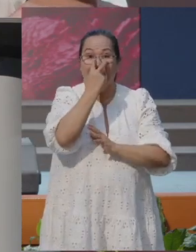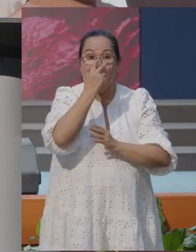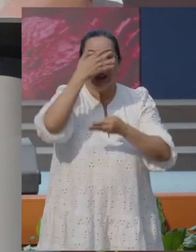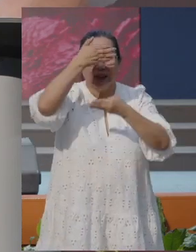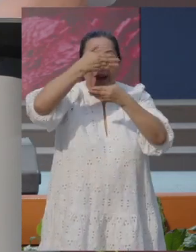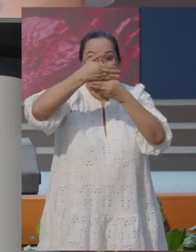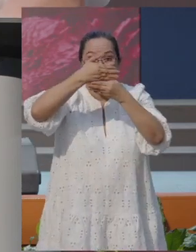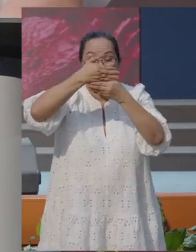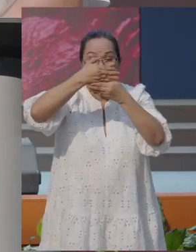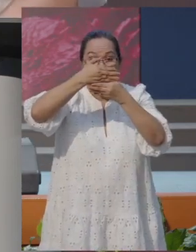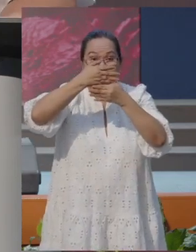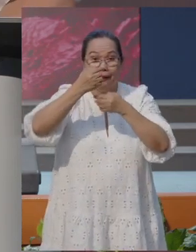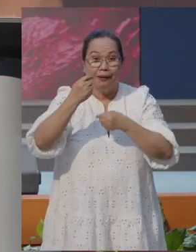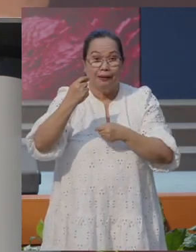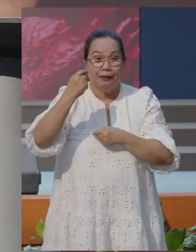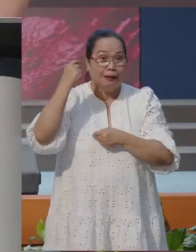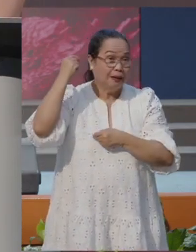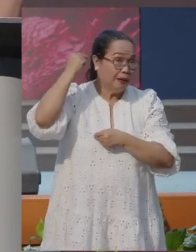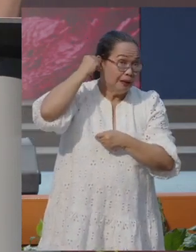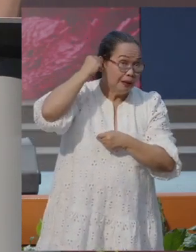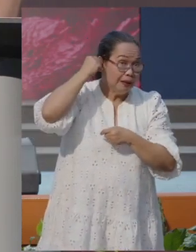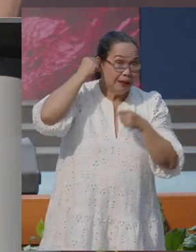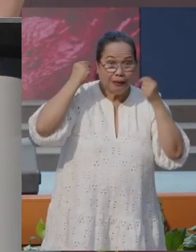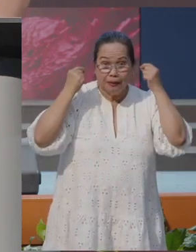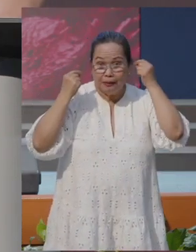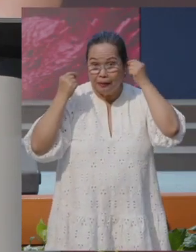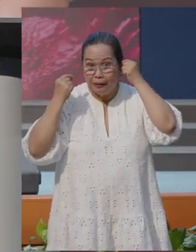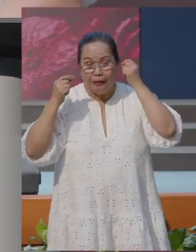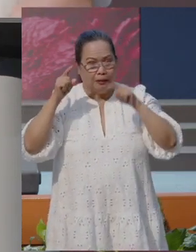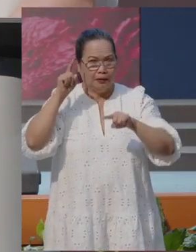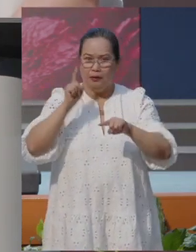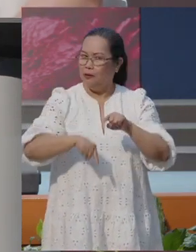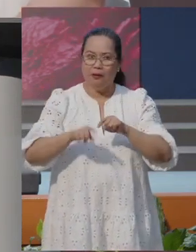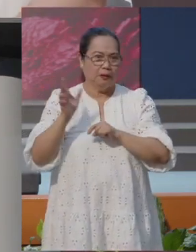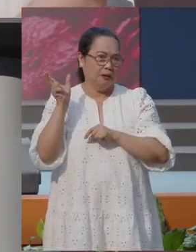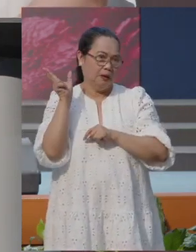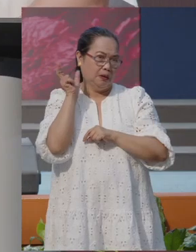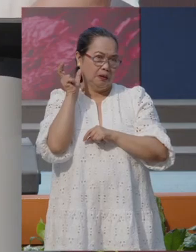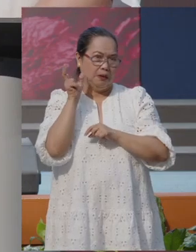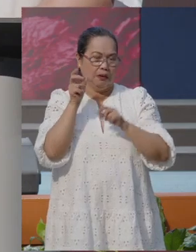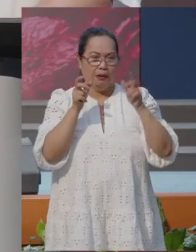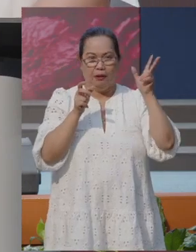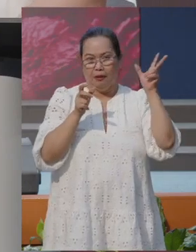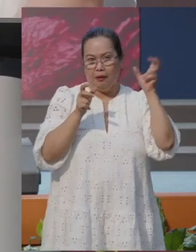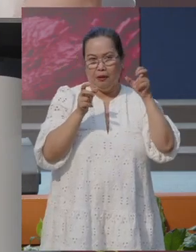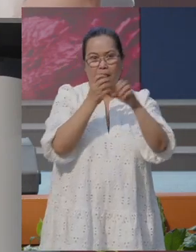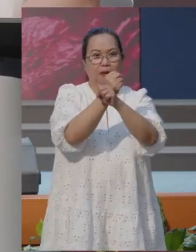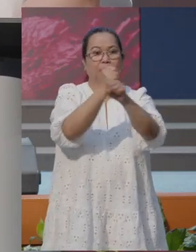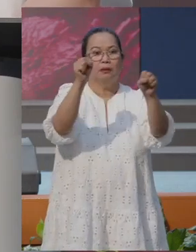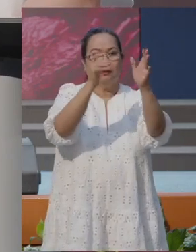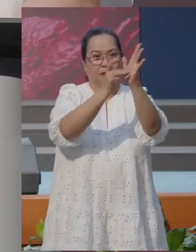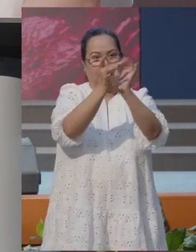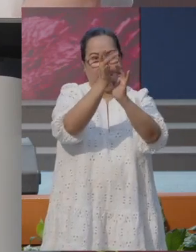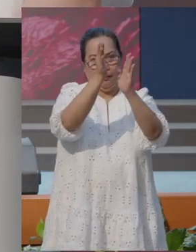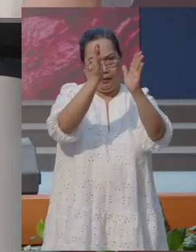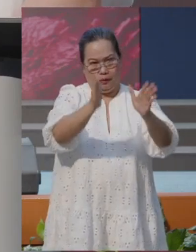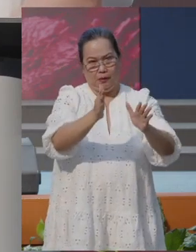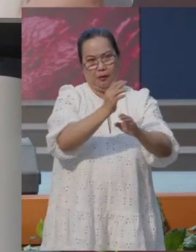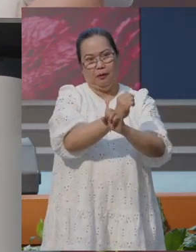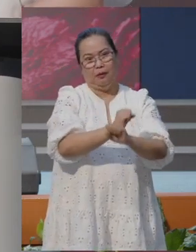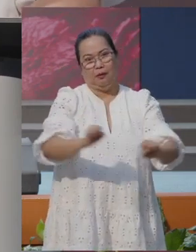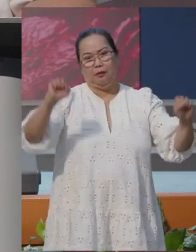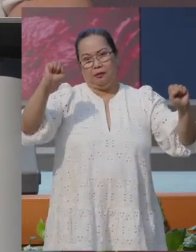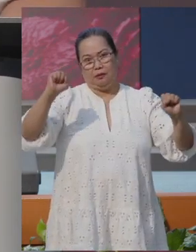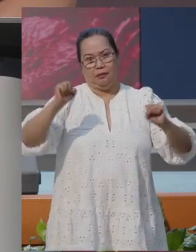pong pumapasak sa ating tenga na hindi natin naririnig ang tawag ng kaligtasan.